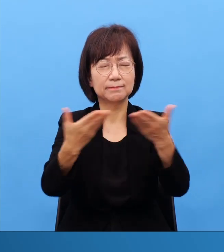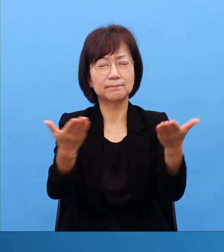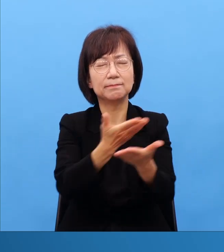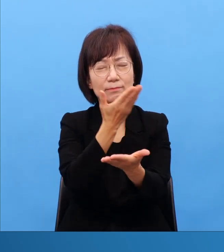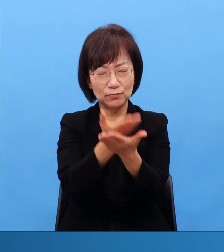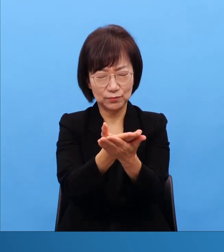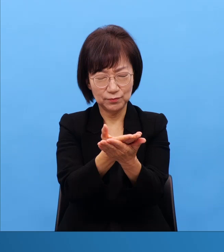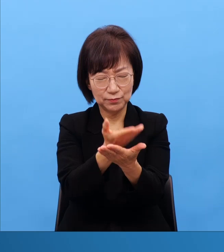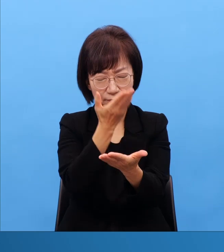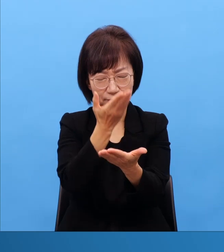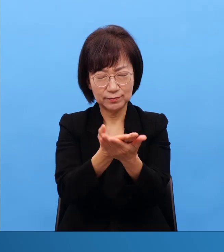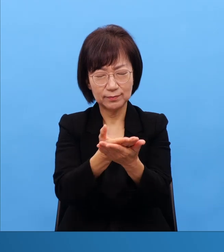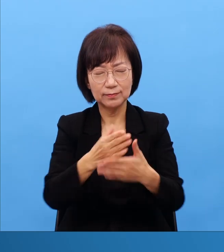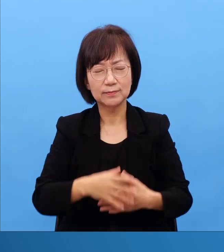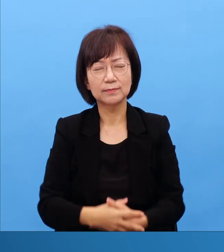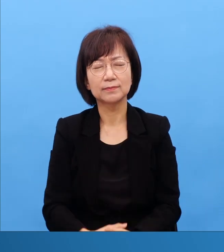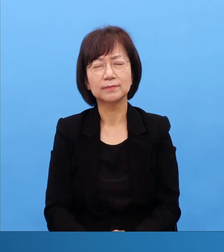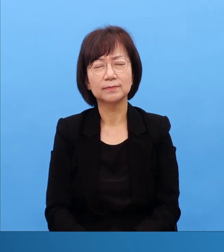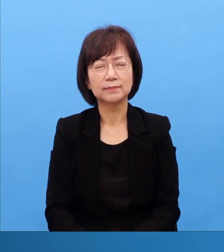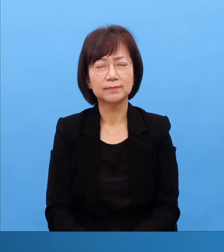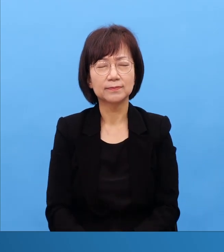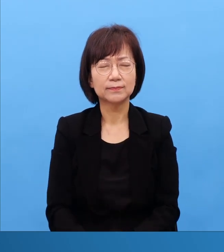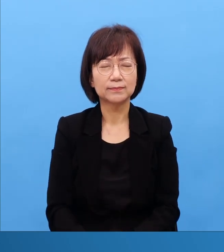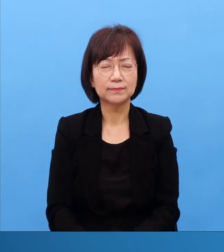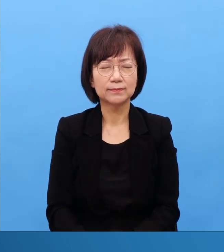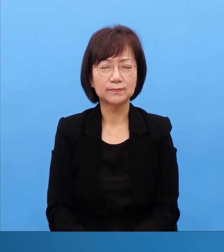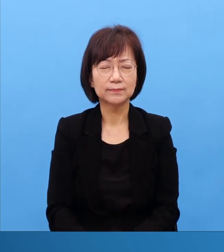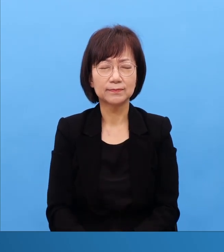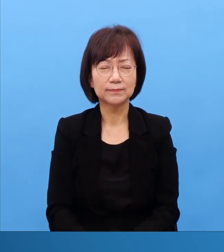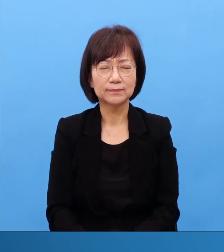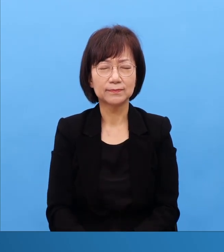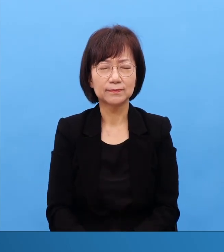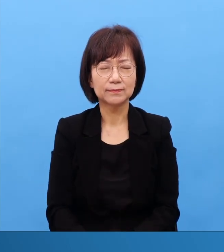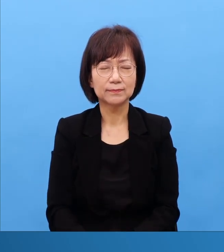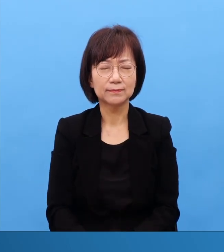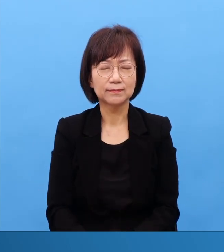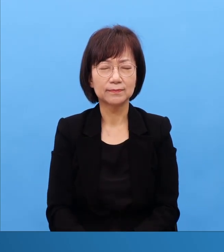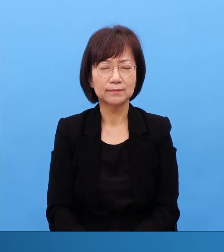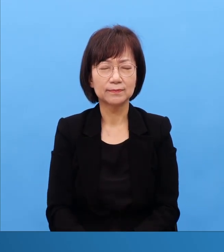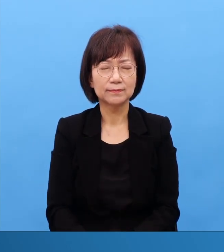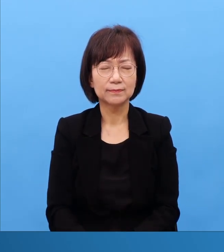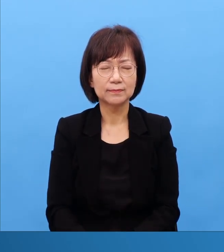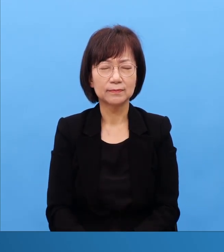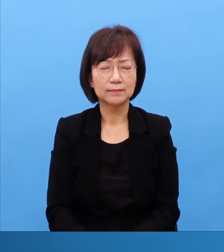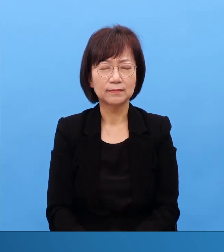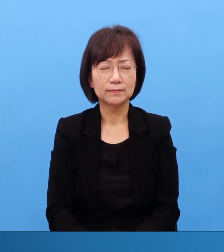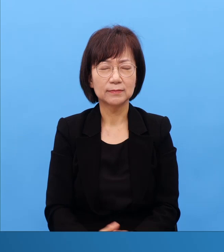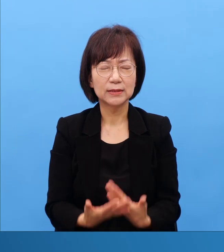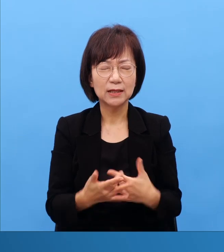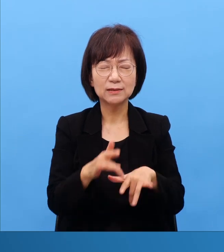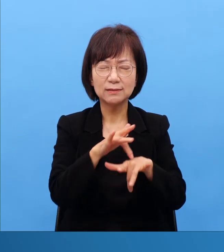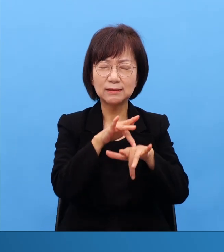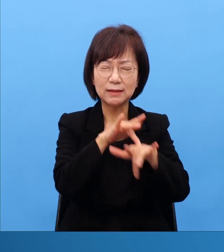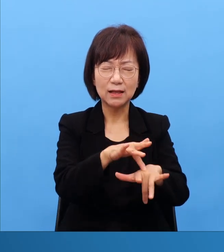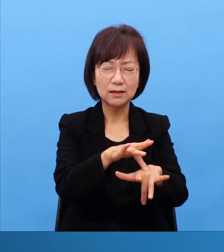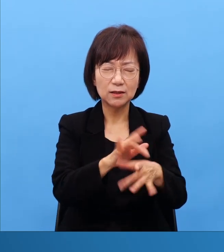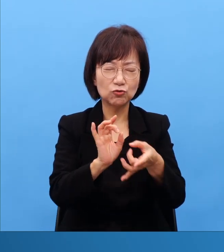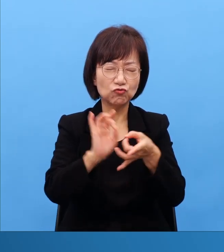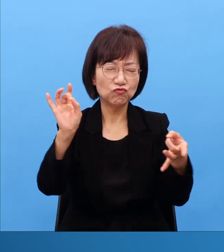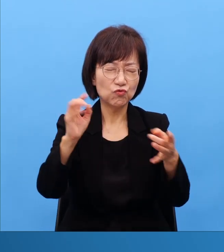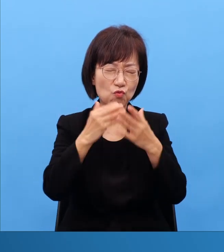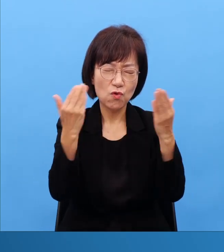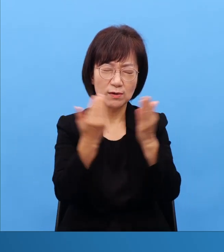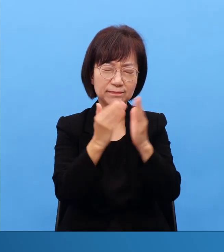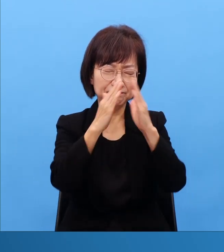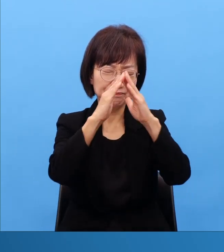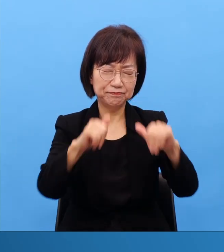individual, family, and field of the believers giving worship with us today throughout the nation and the world. 흑암과 우상이 완전히 무너지고